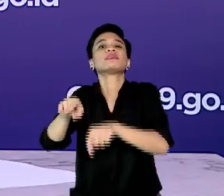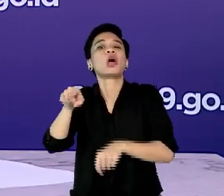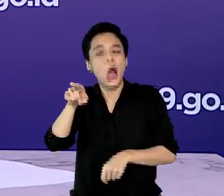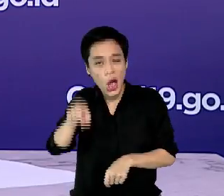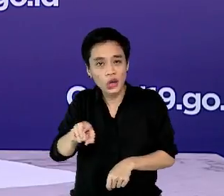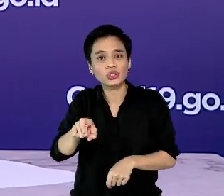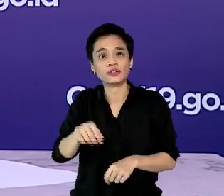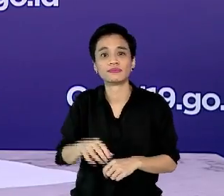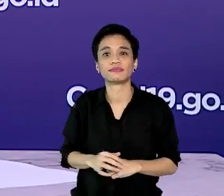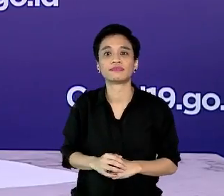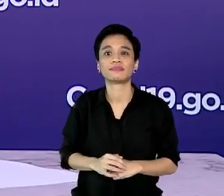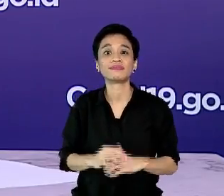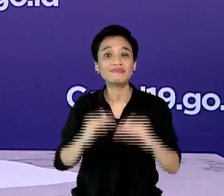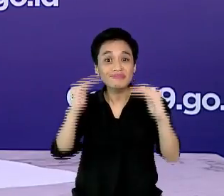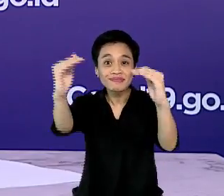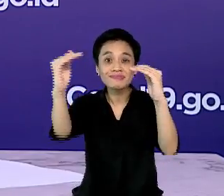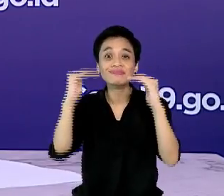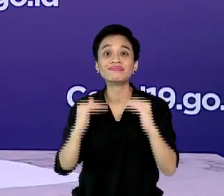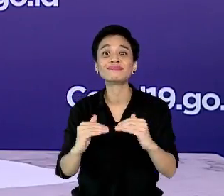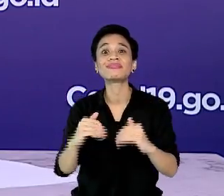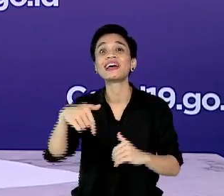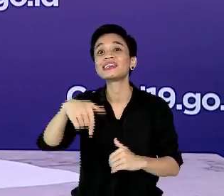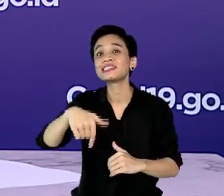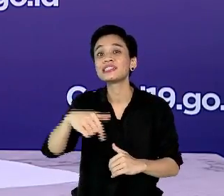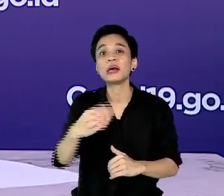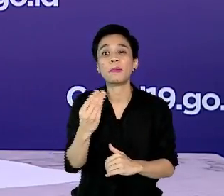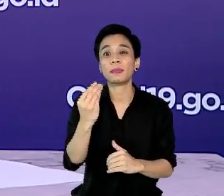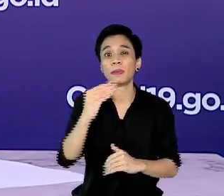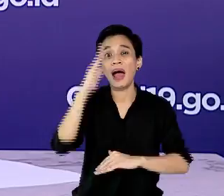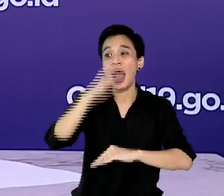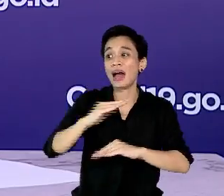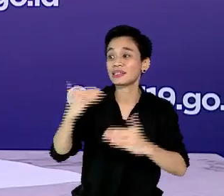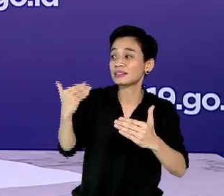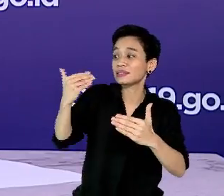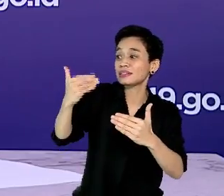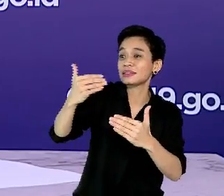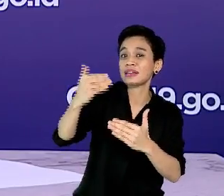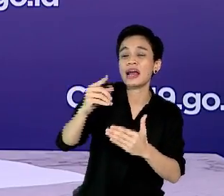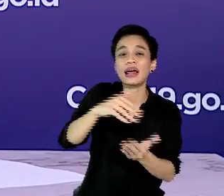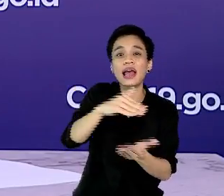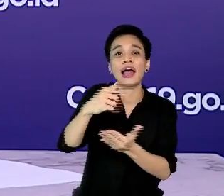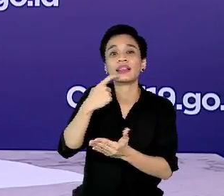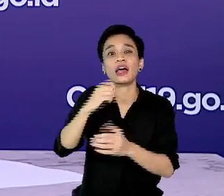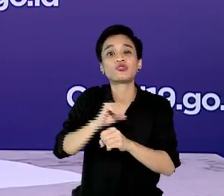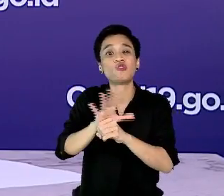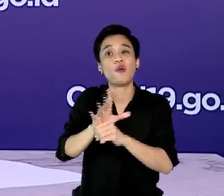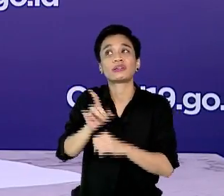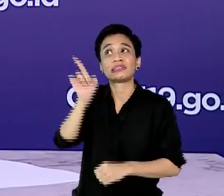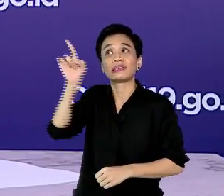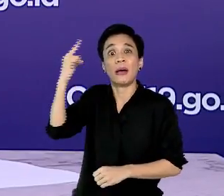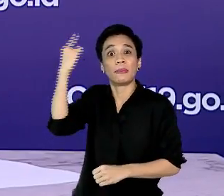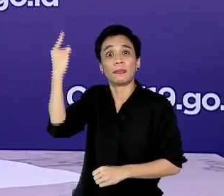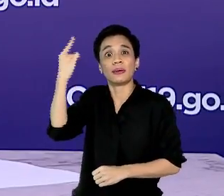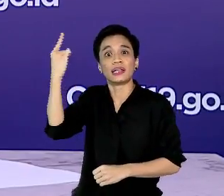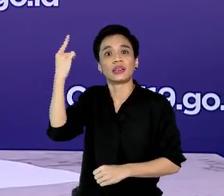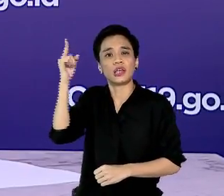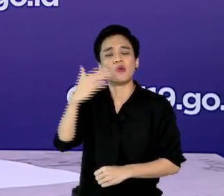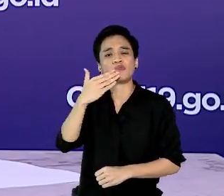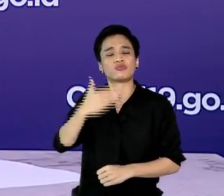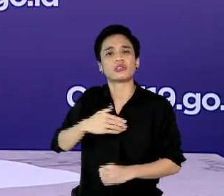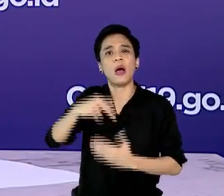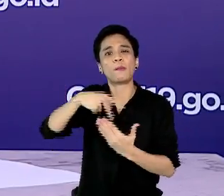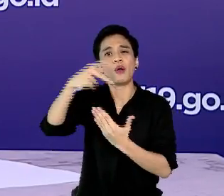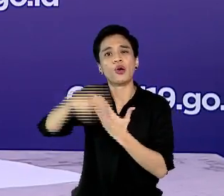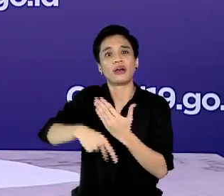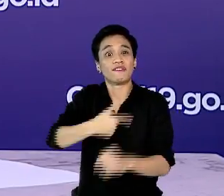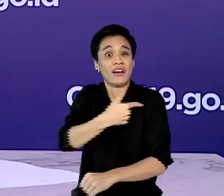beberapa isu penanganan COVID-19 yang berkembang dalam beberapa hari terakhir. Pemerintah berkomitmen untuk melakukan program